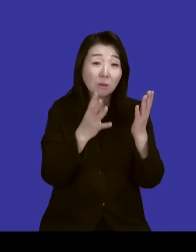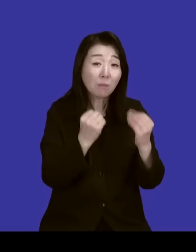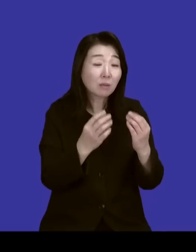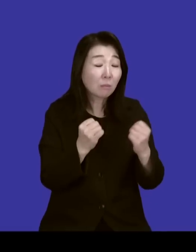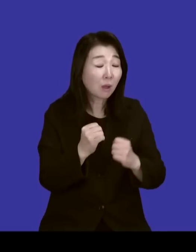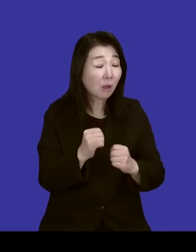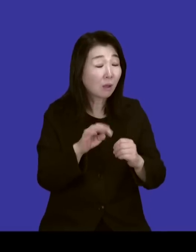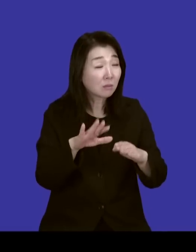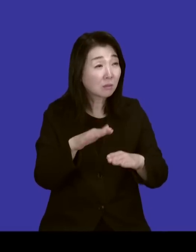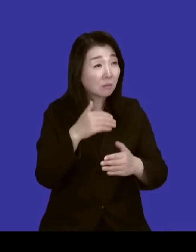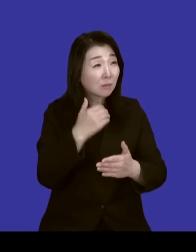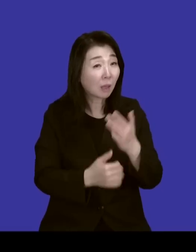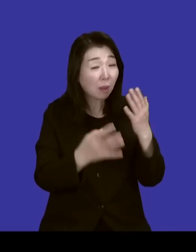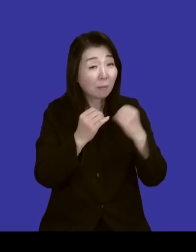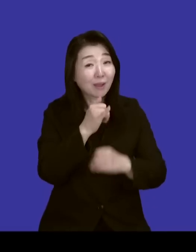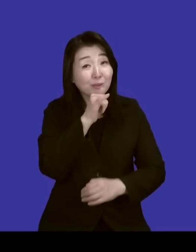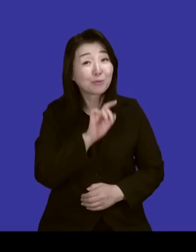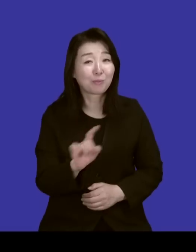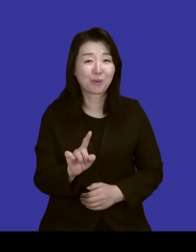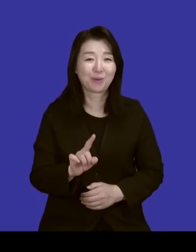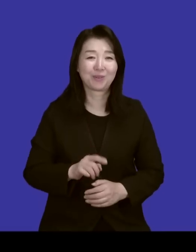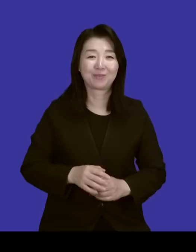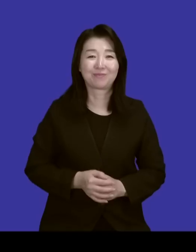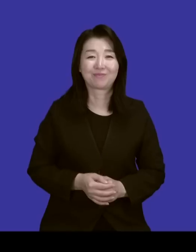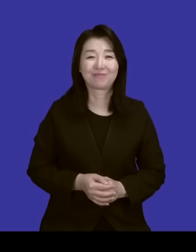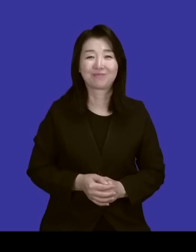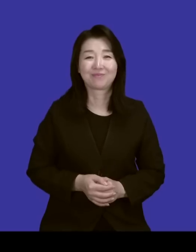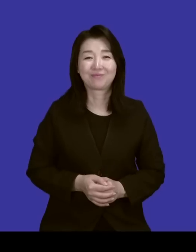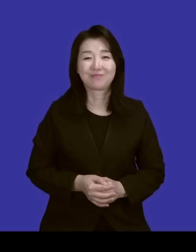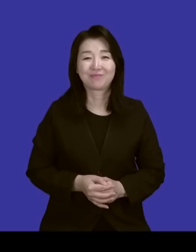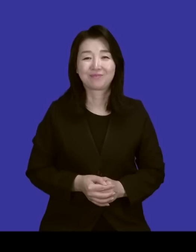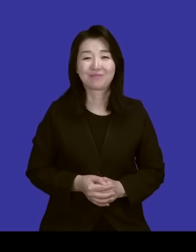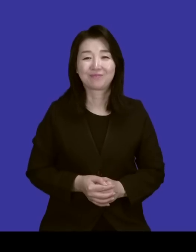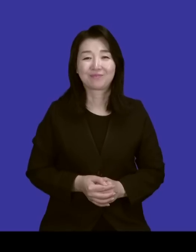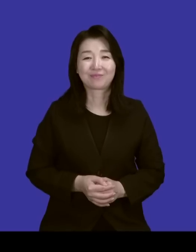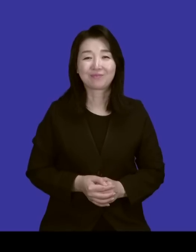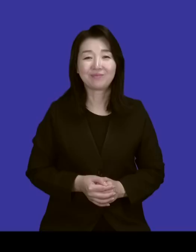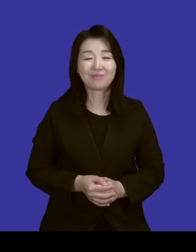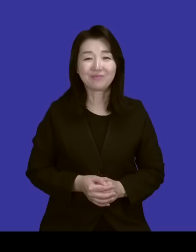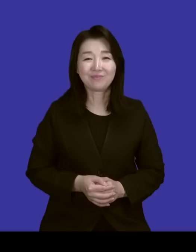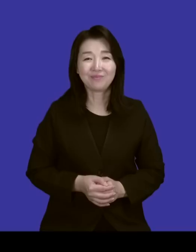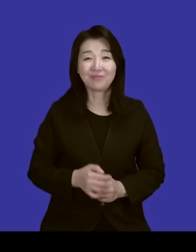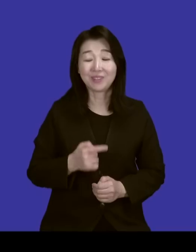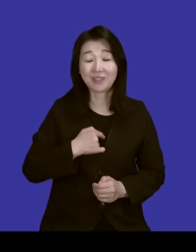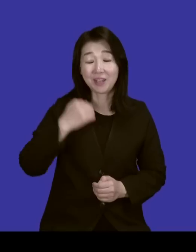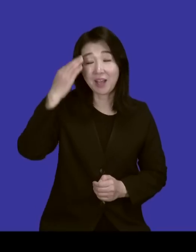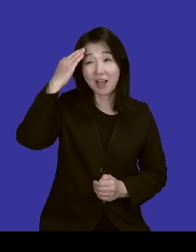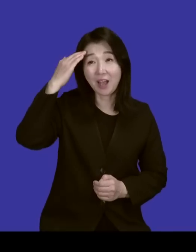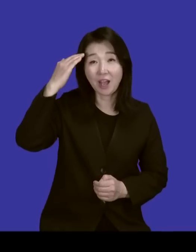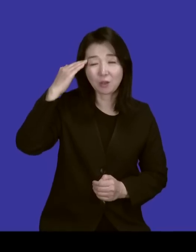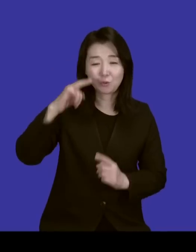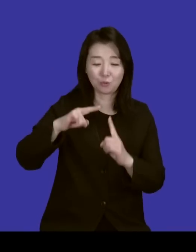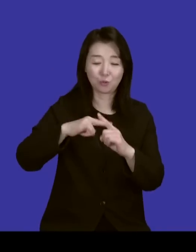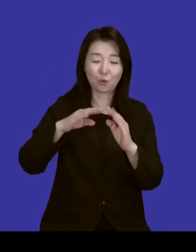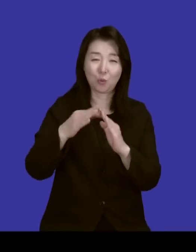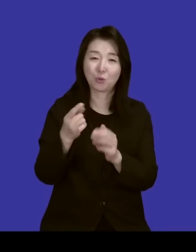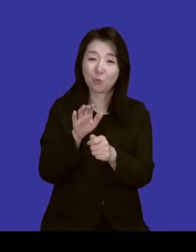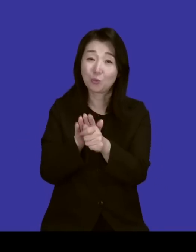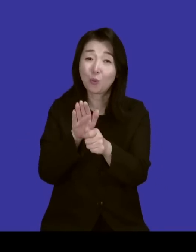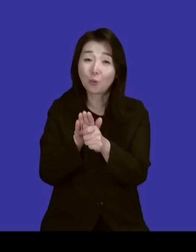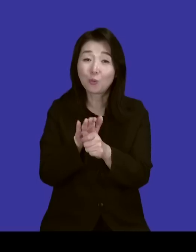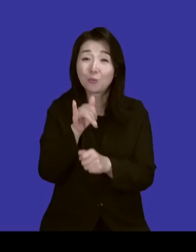아직까지 남아있는 게 저희가 얘기 안 한 게 또 있나요? 글쎄요, 뭐 제가 한국 교회에 좋은 도움을 주었던 부분 중에